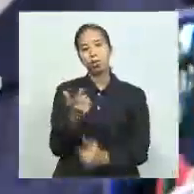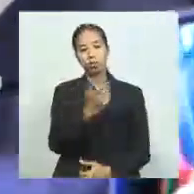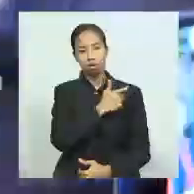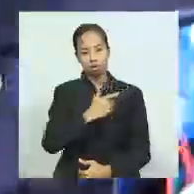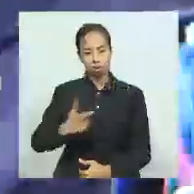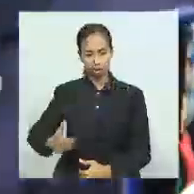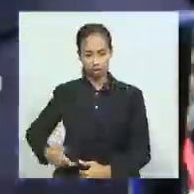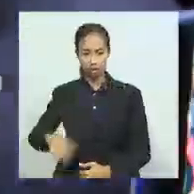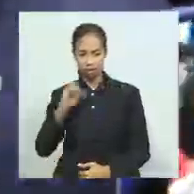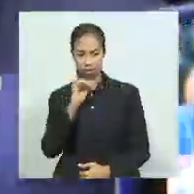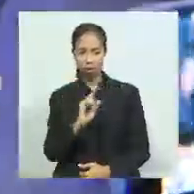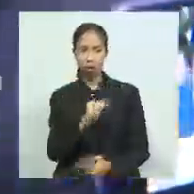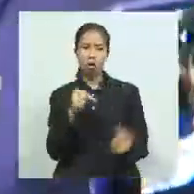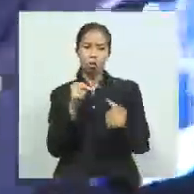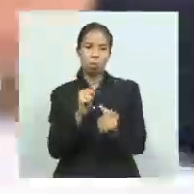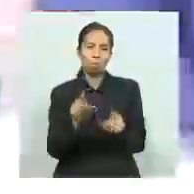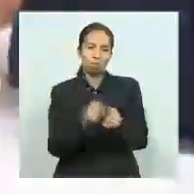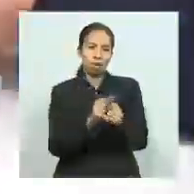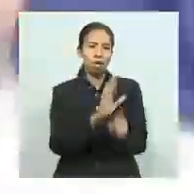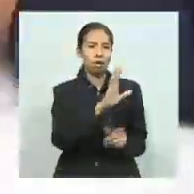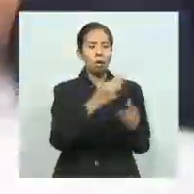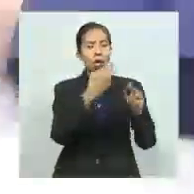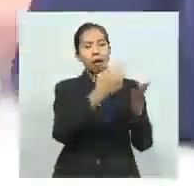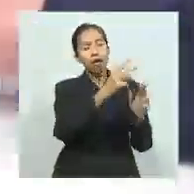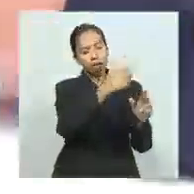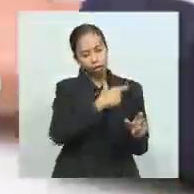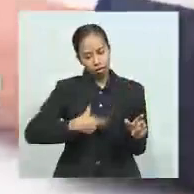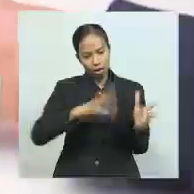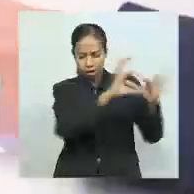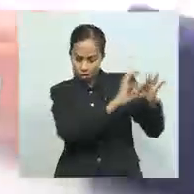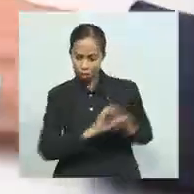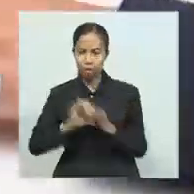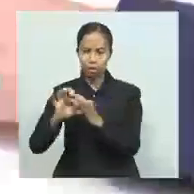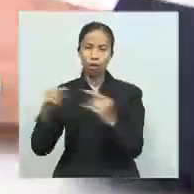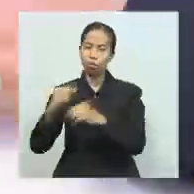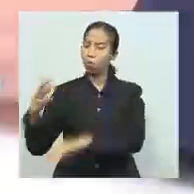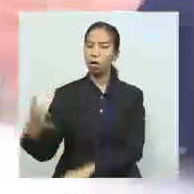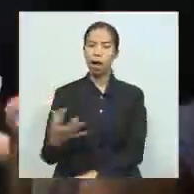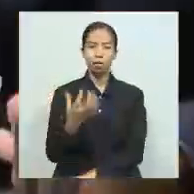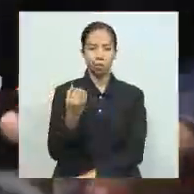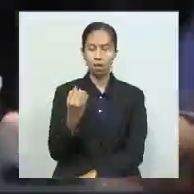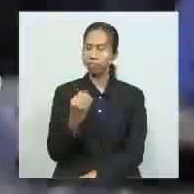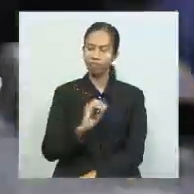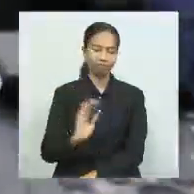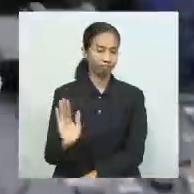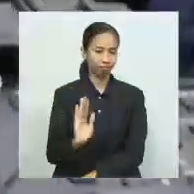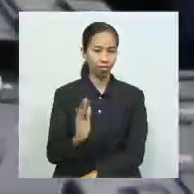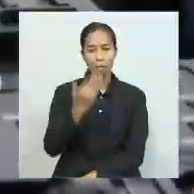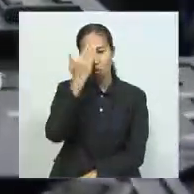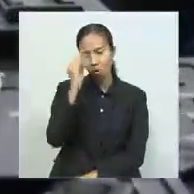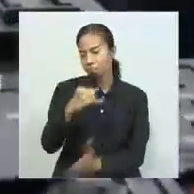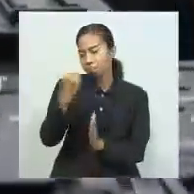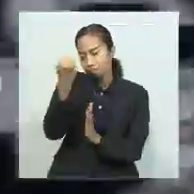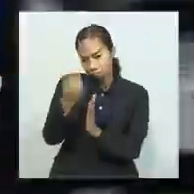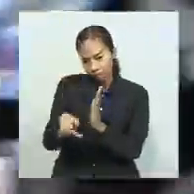ามีการนำสมาชิกชั้นสูงในพระบรมราชวงศ์มาเกี่ยวข้องกับระบบการเมืองไม่ว่าทางใดก็ตามเป็นการกระ